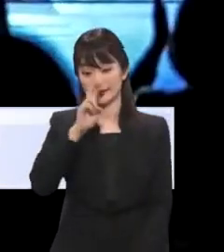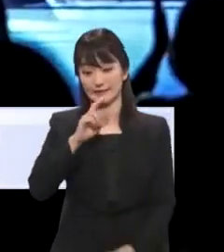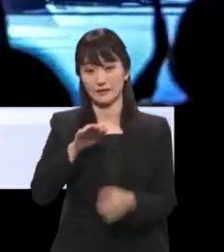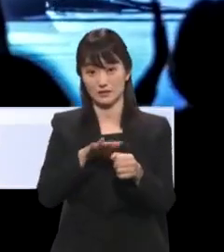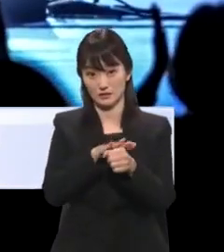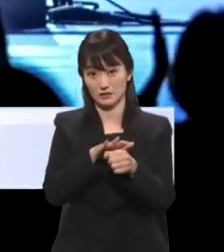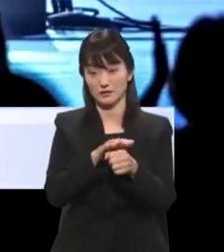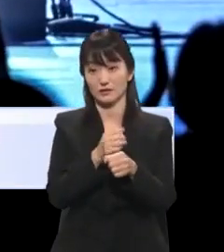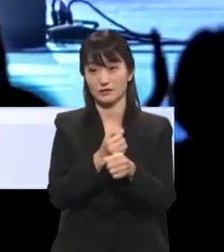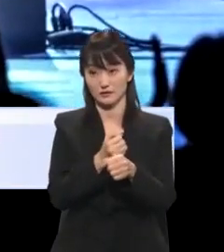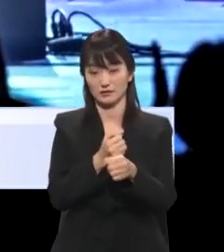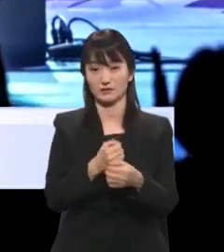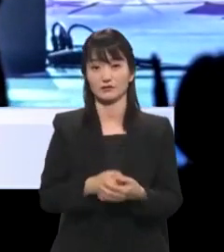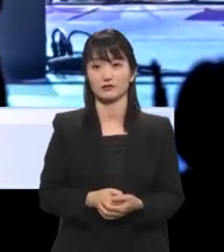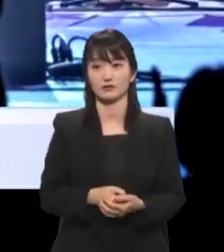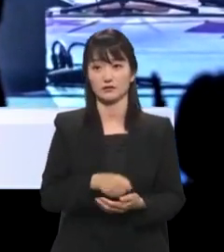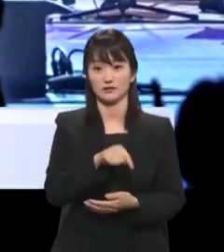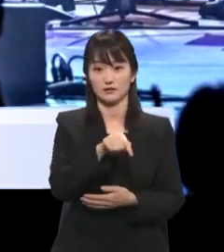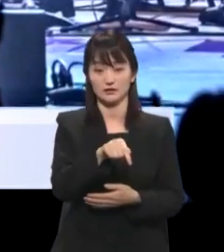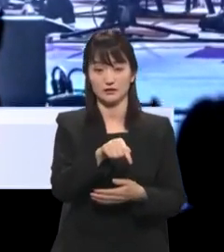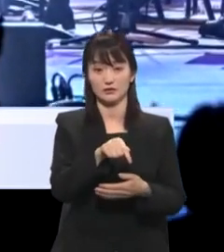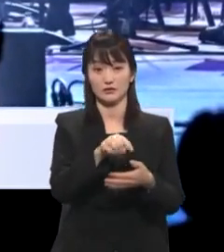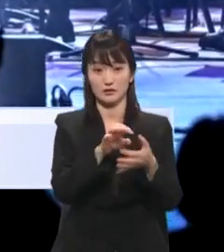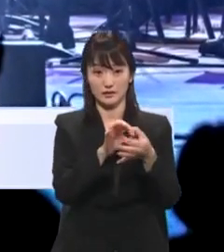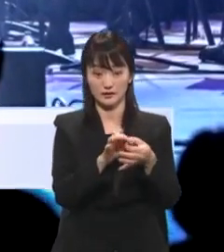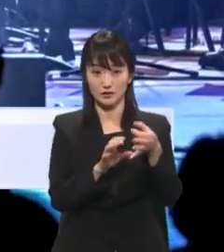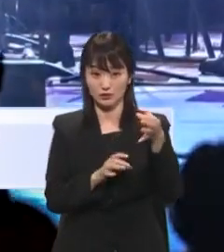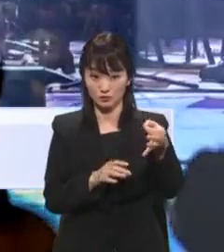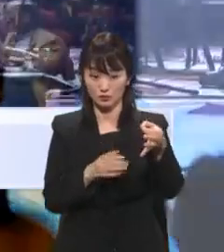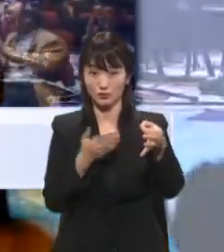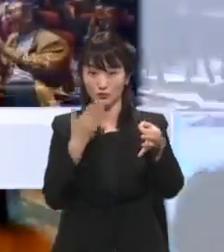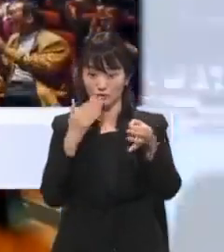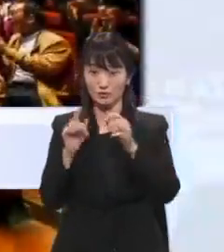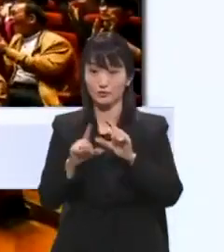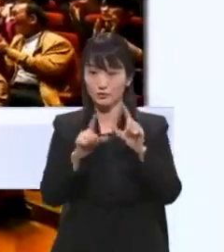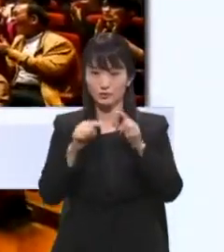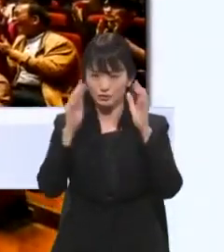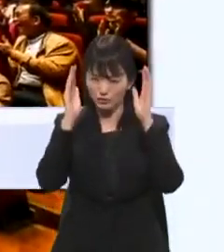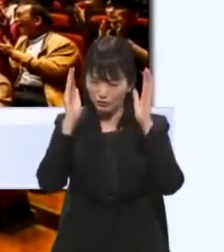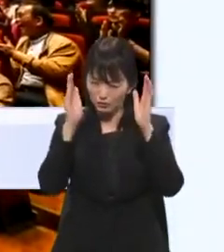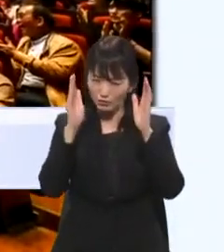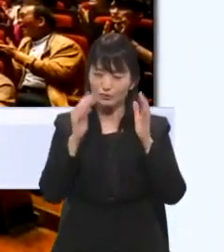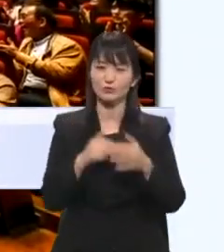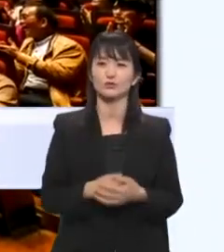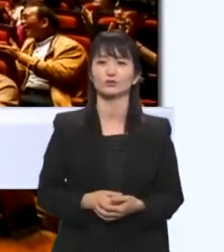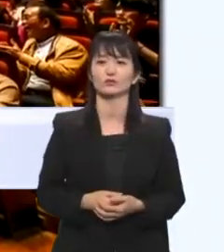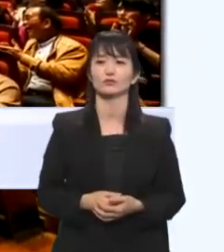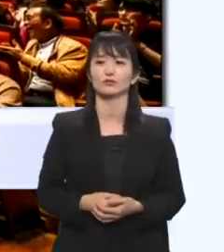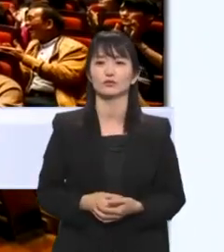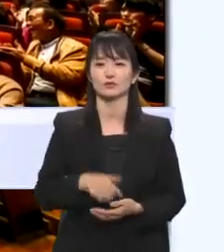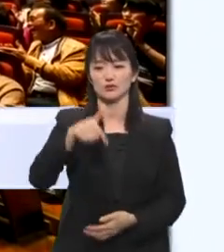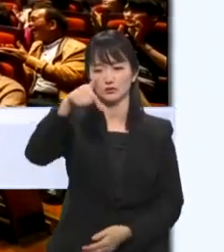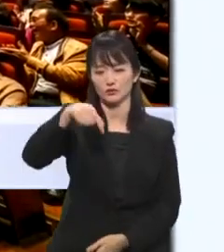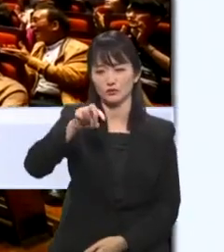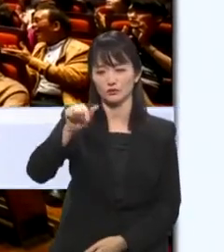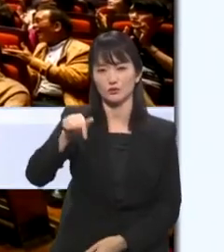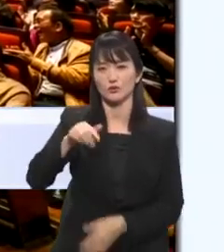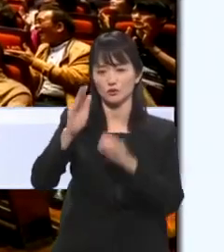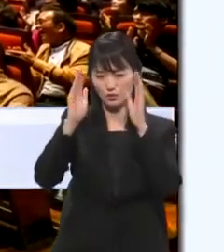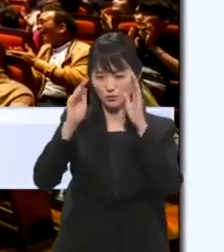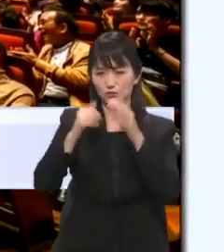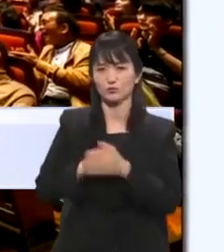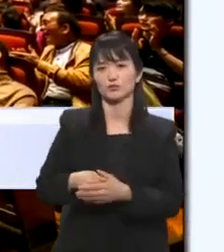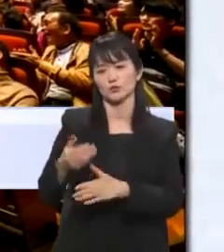네. 그걸로 생긴 돈으로 먹고 살기도 하고 공부도 하고 국악 공부도 하고 녹음도 해서